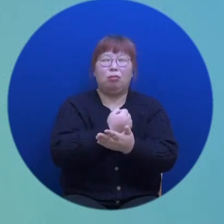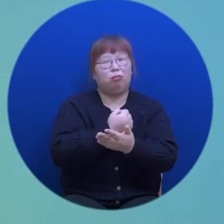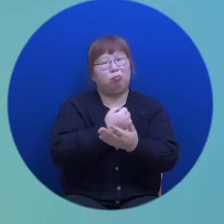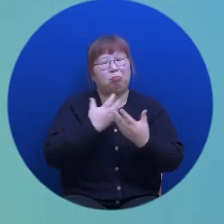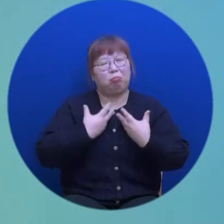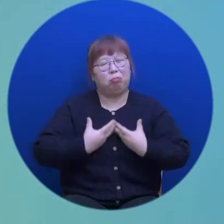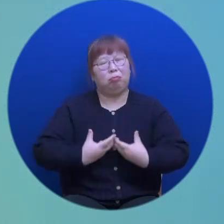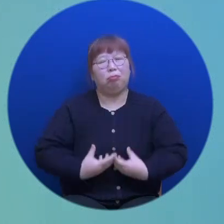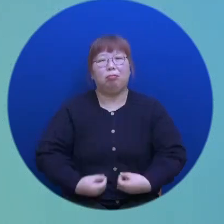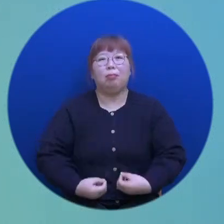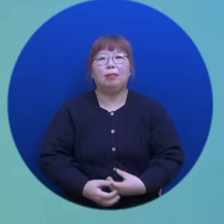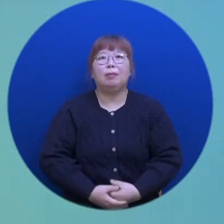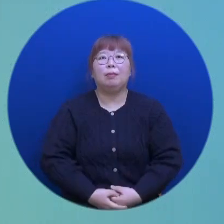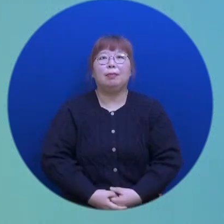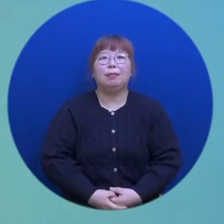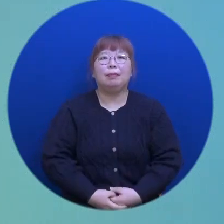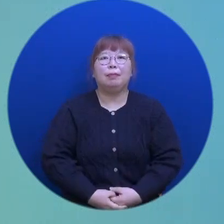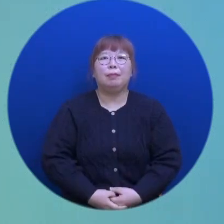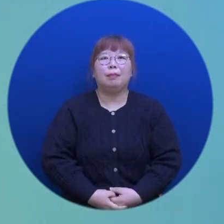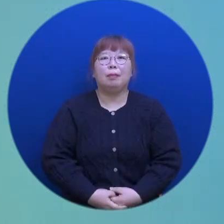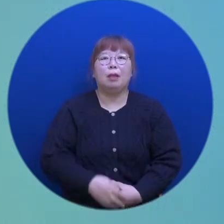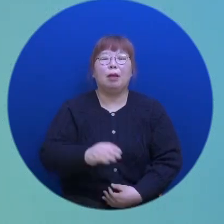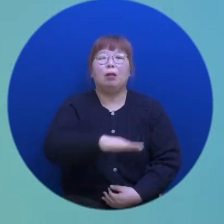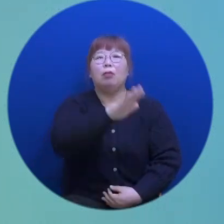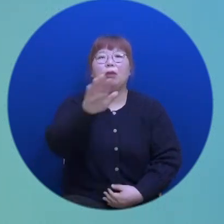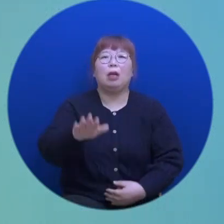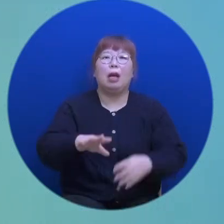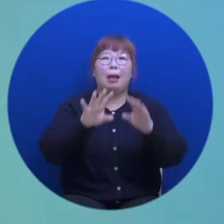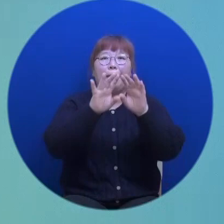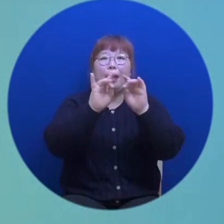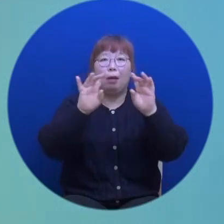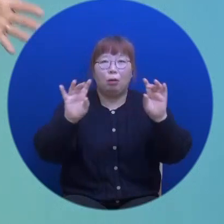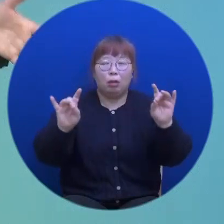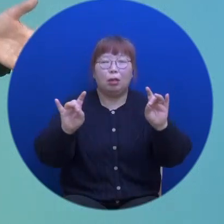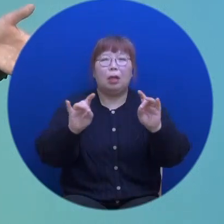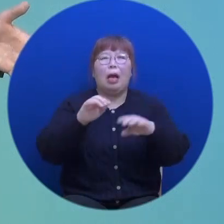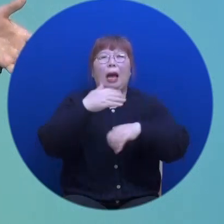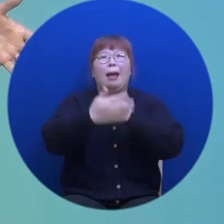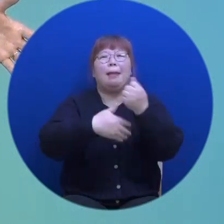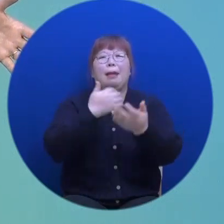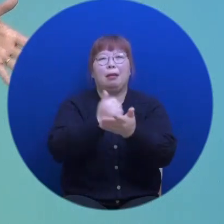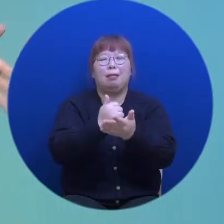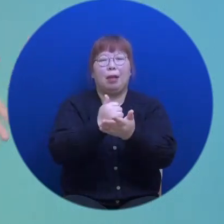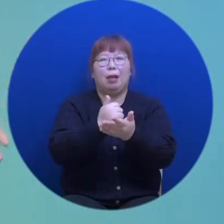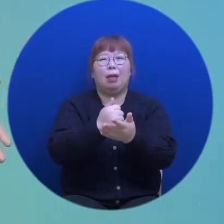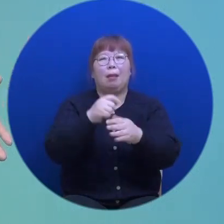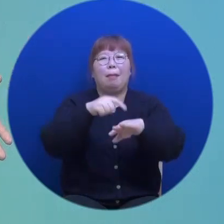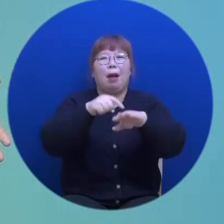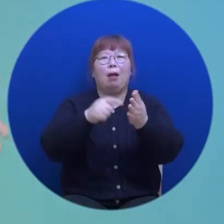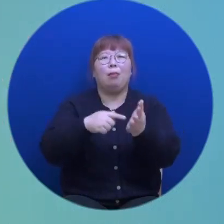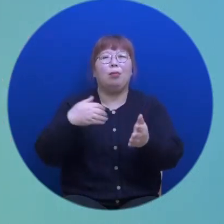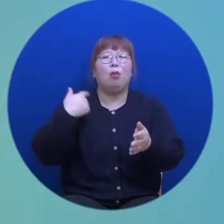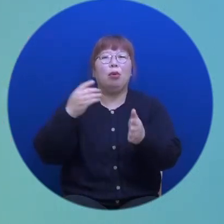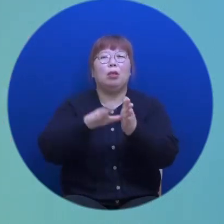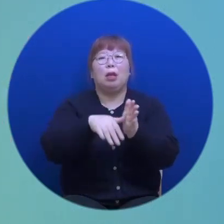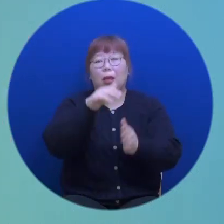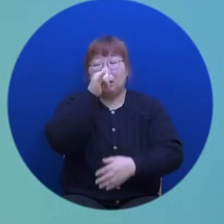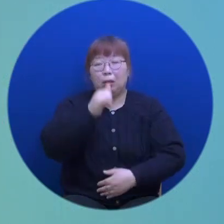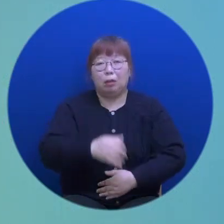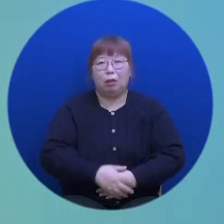속상합니다. 우리가 때로는 하나님의 마음을 모를 때가 있어요. 하나님께서는 그때